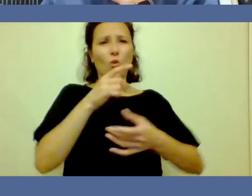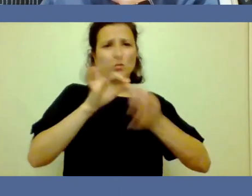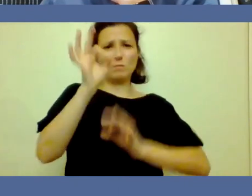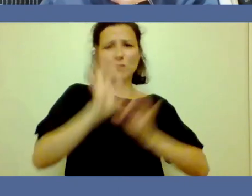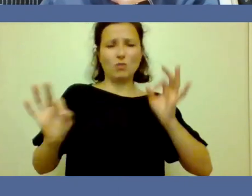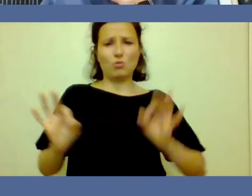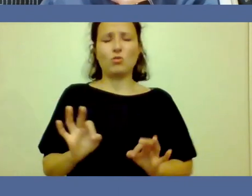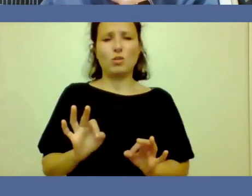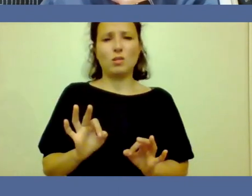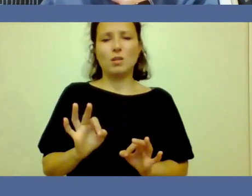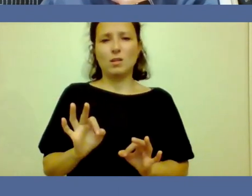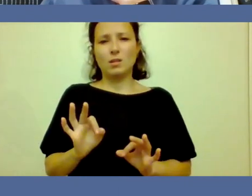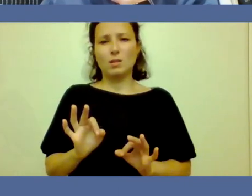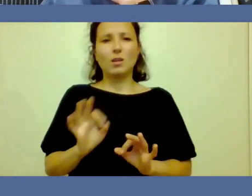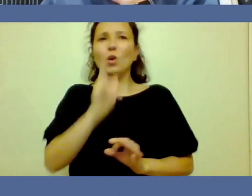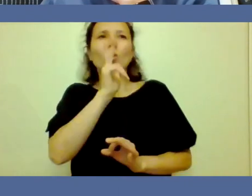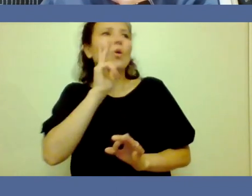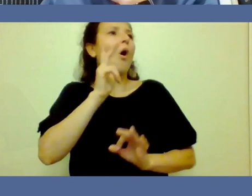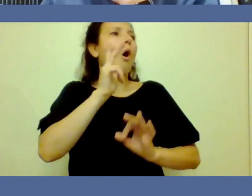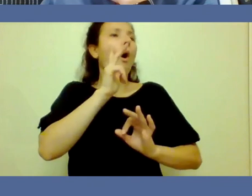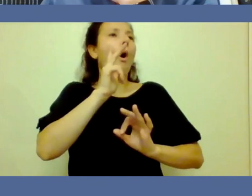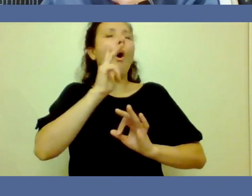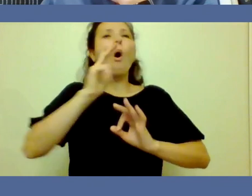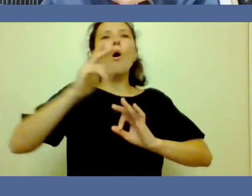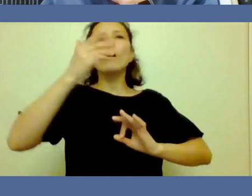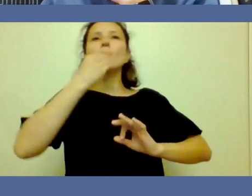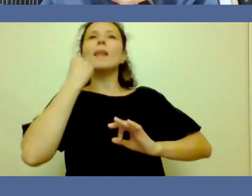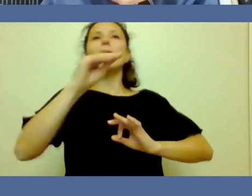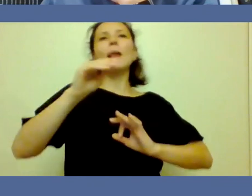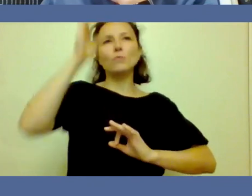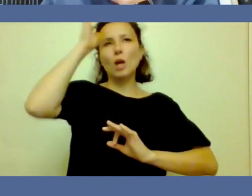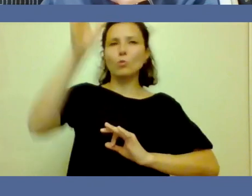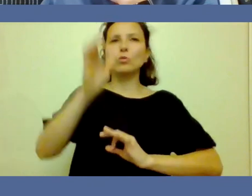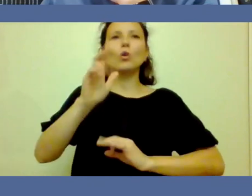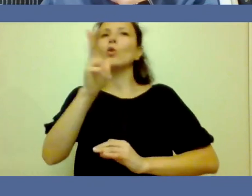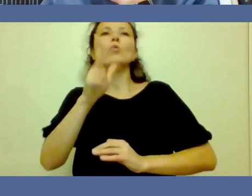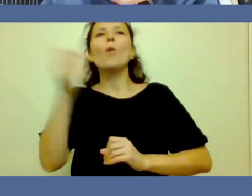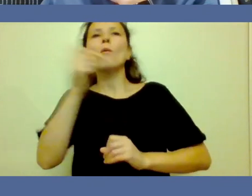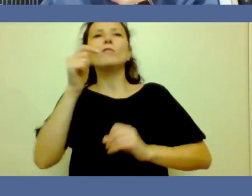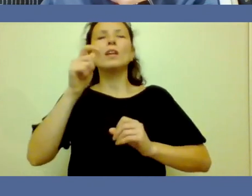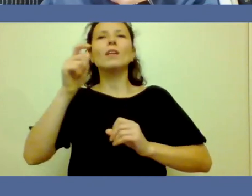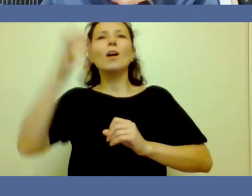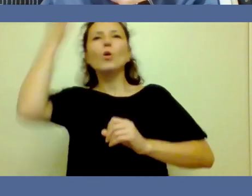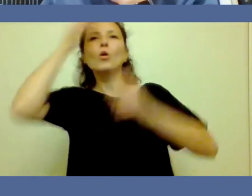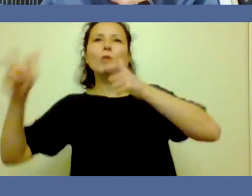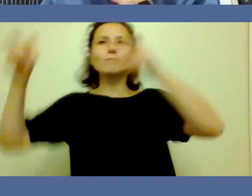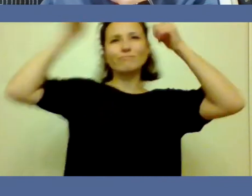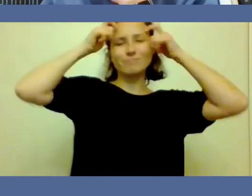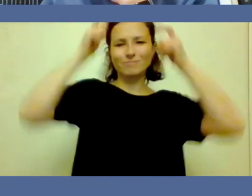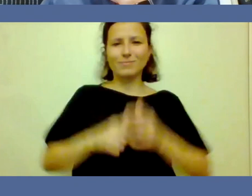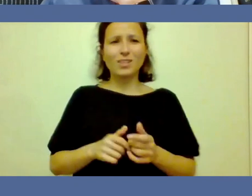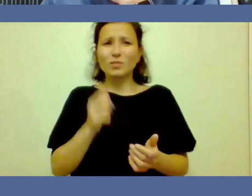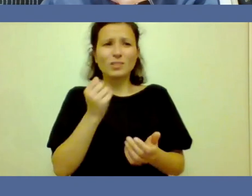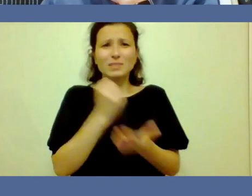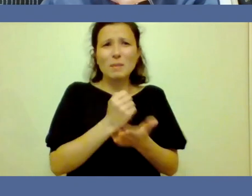na tej niwie najlepszy i kto powinien nosić koronę, tak? To jest rzecz gustu, a o gustach się nie